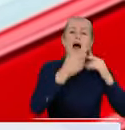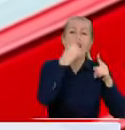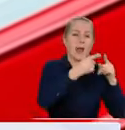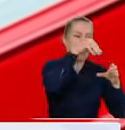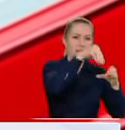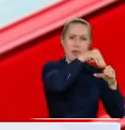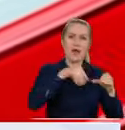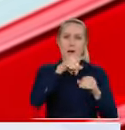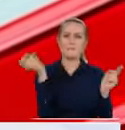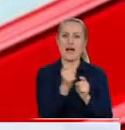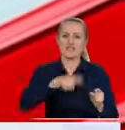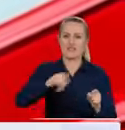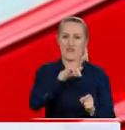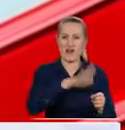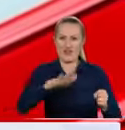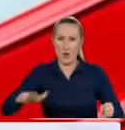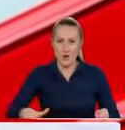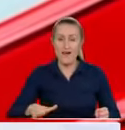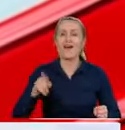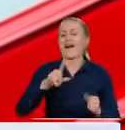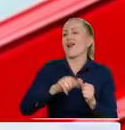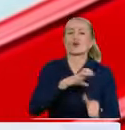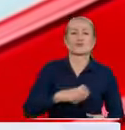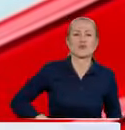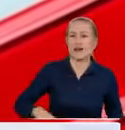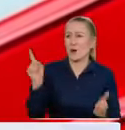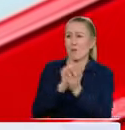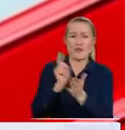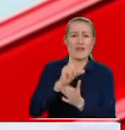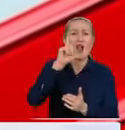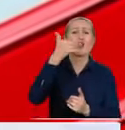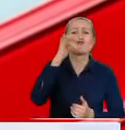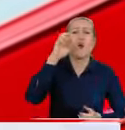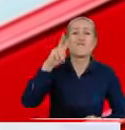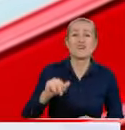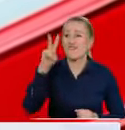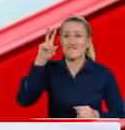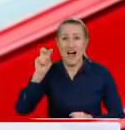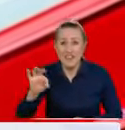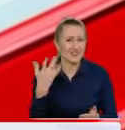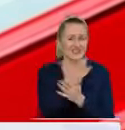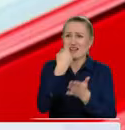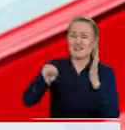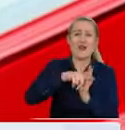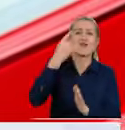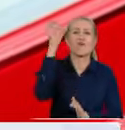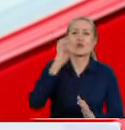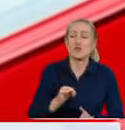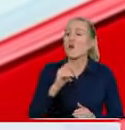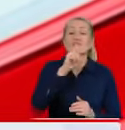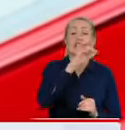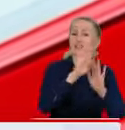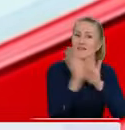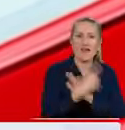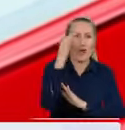o gospodarkę, no cóż, liniowy VAT, likwidujemy CIT, wprowadzamy, proszę państwa, 1% podatek przychodowy zamiast CIT-u.